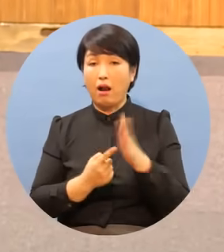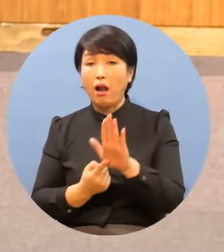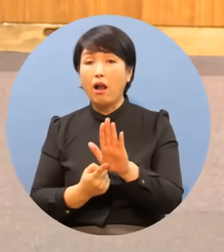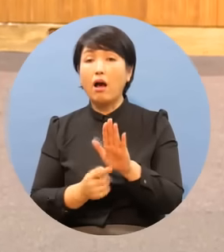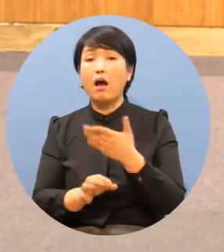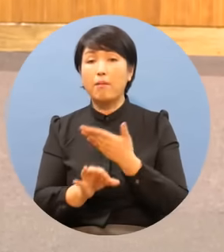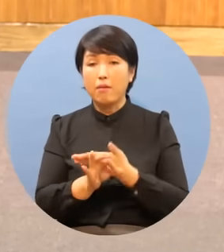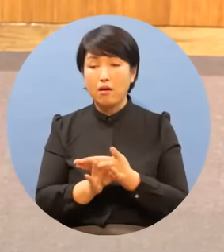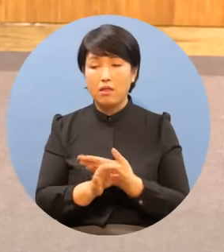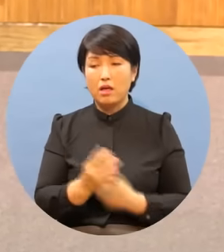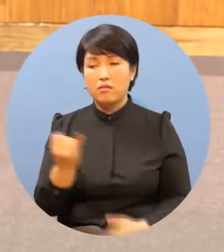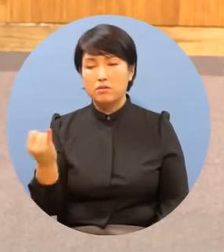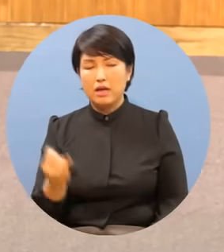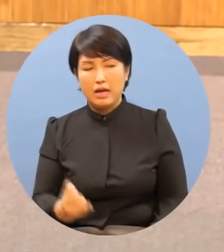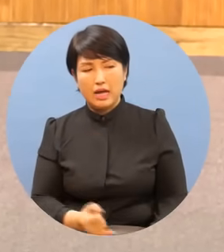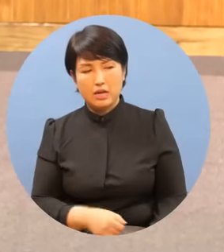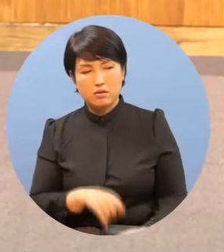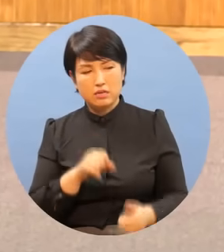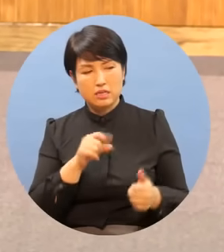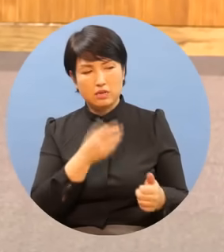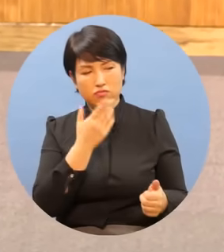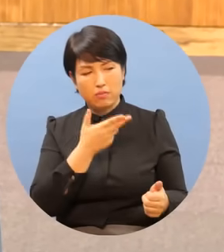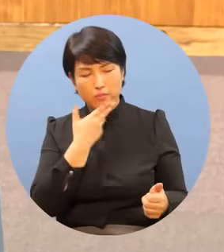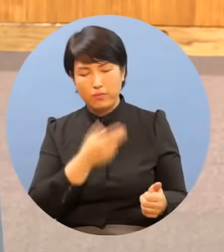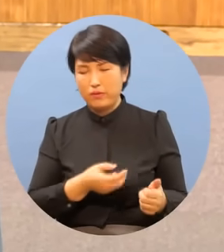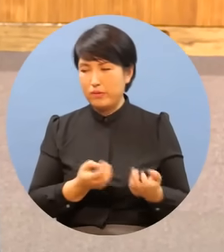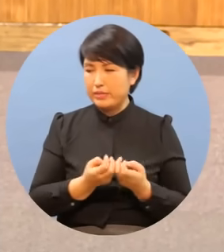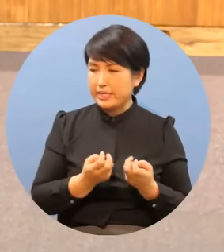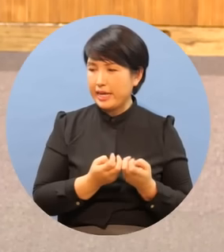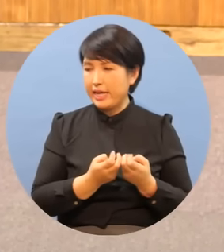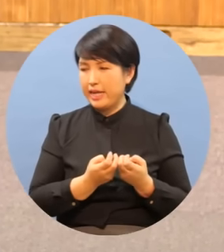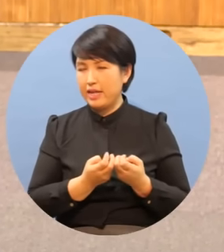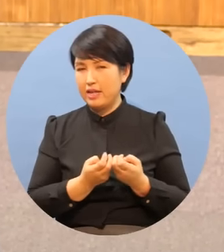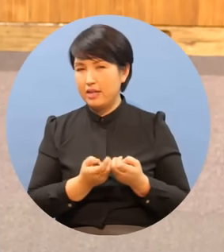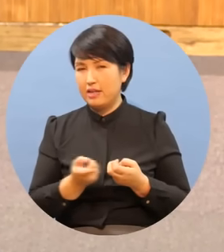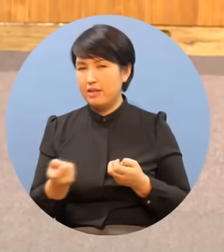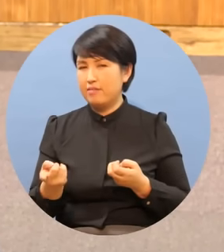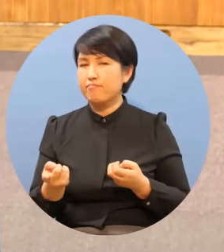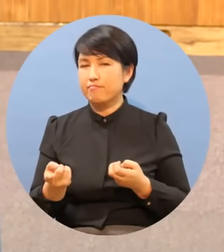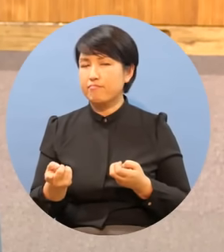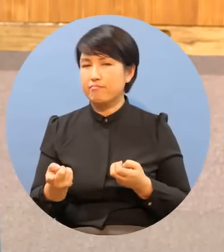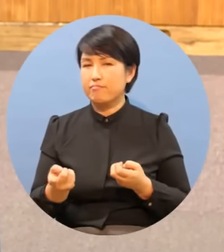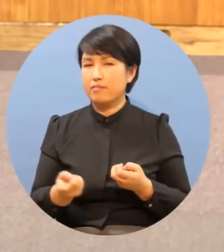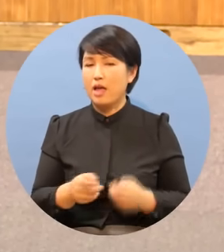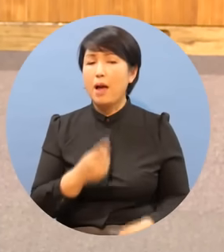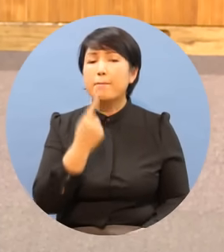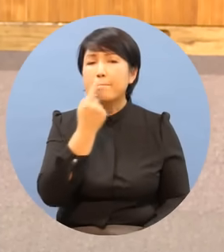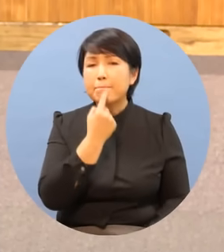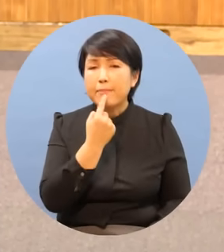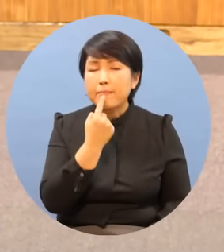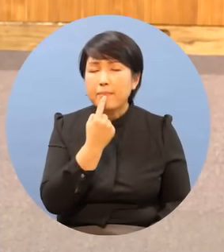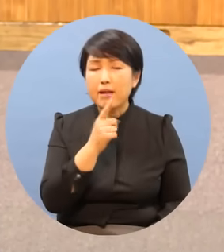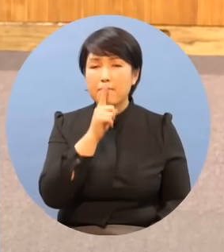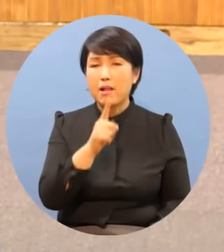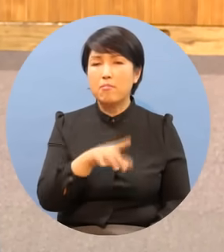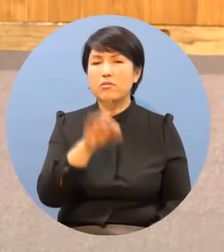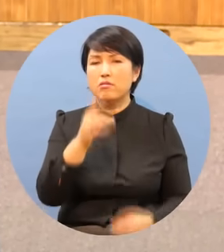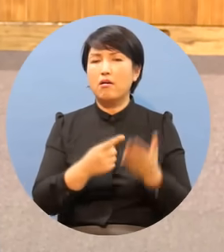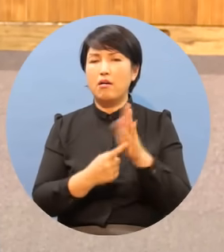이러면 그 참 쫓아내기도 어렵고 굉장히 어려워요. 일단 말이라도 하는 게 필요하다는